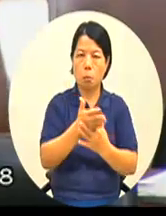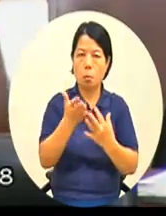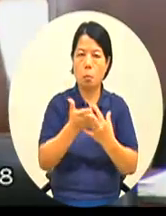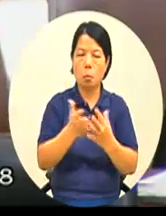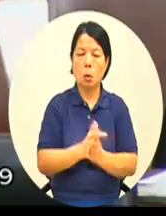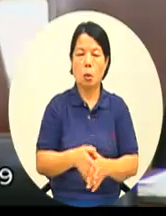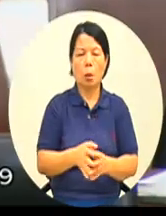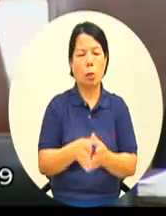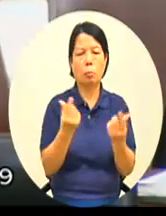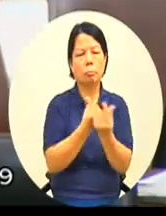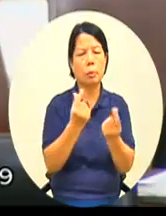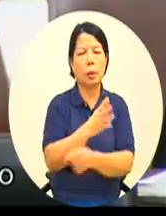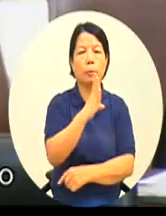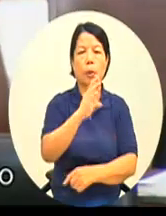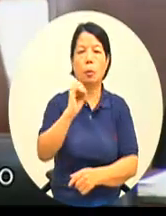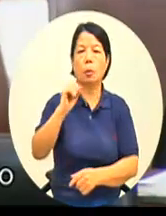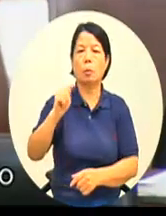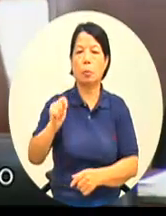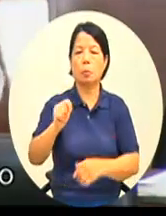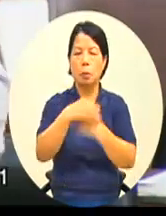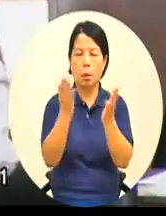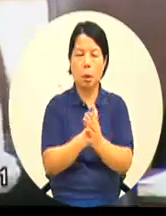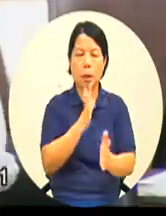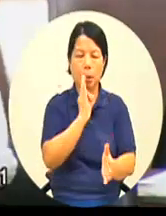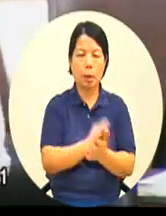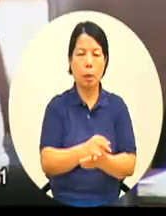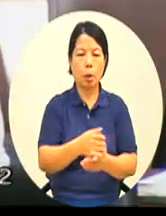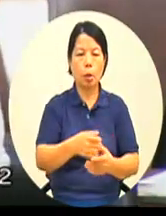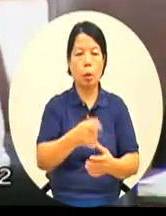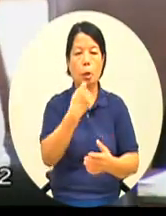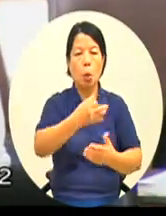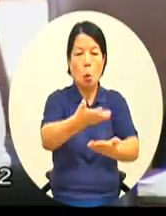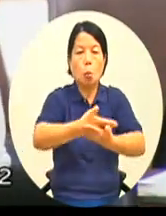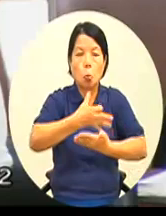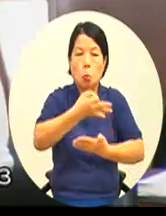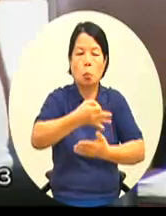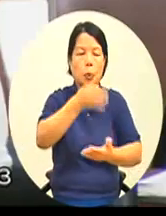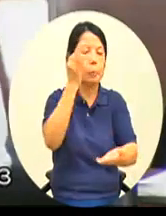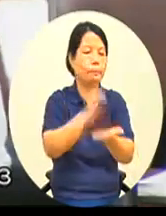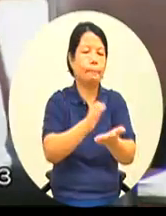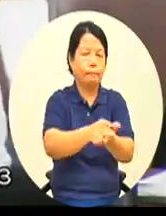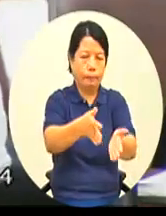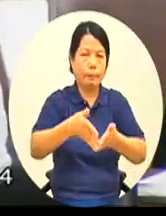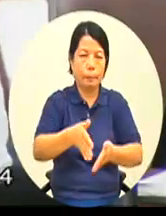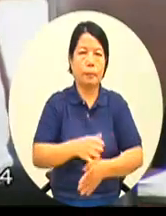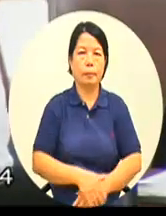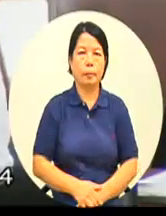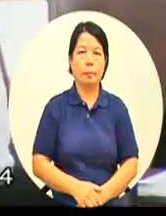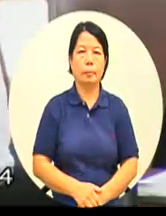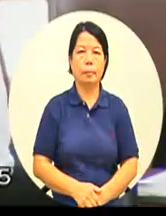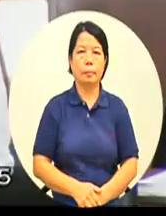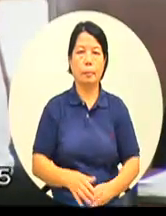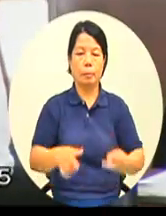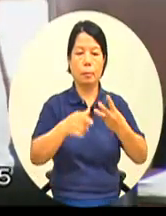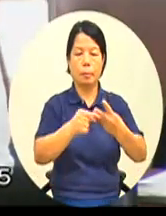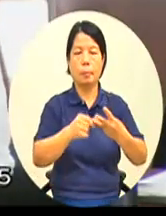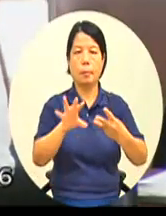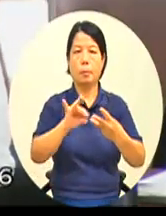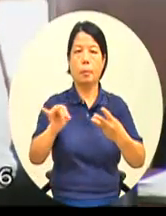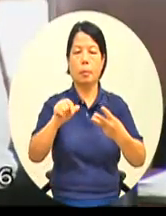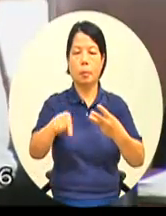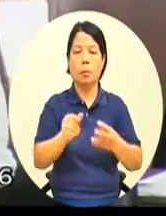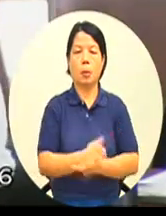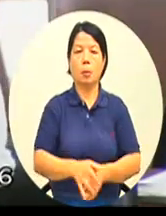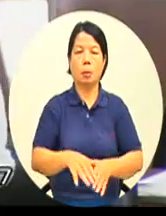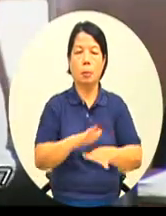或 BOT， 就交换你降低你的收费标准。那第三个也是在这个土地的所谓的安养